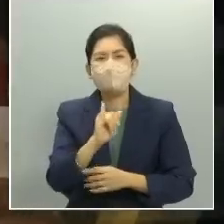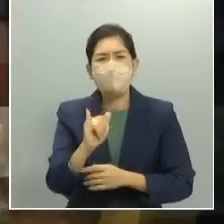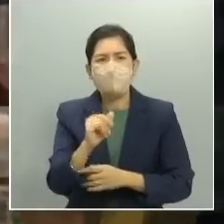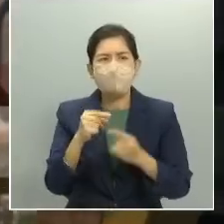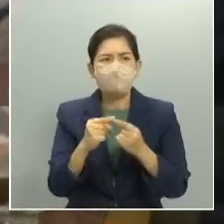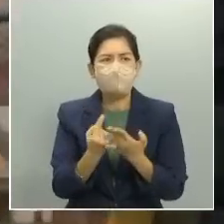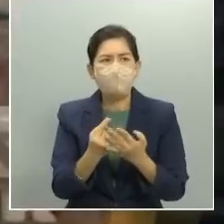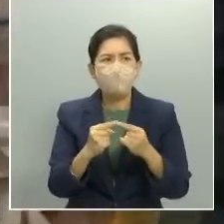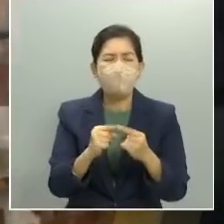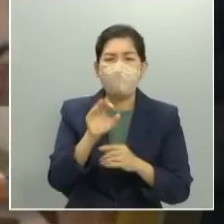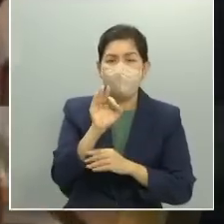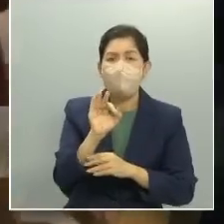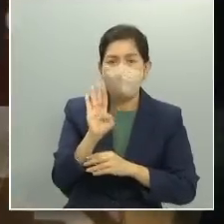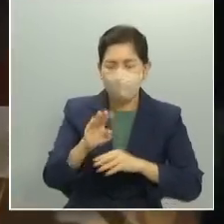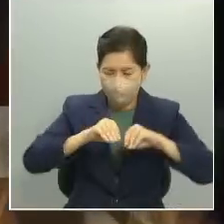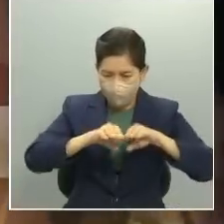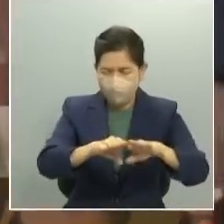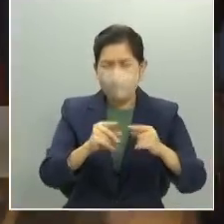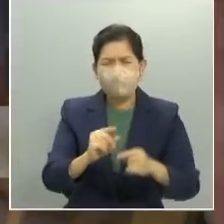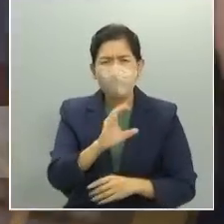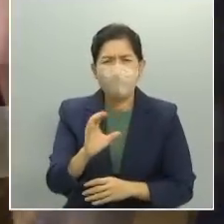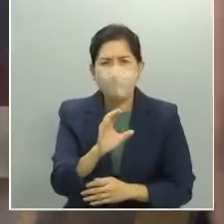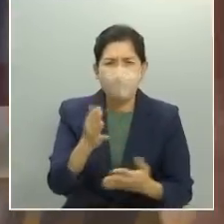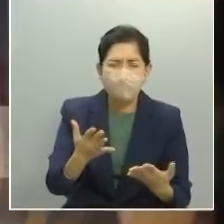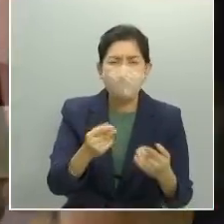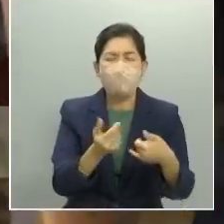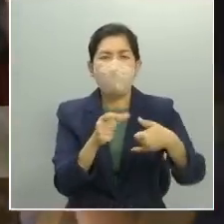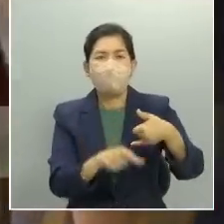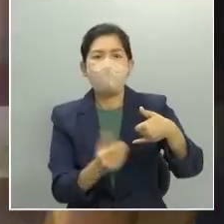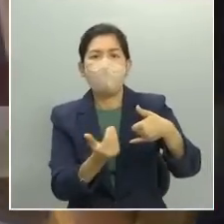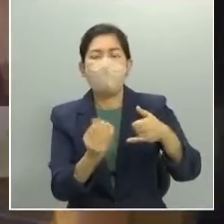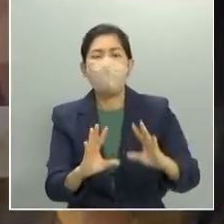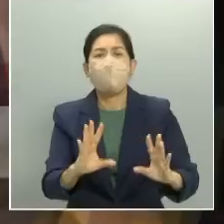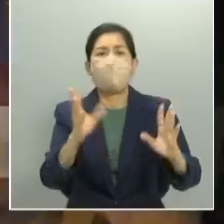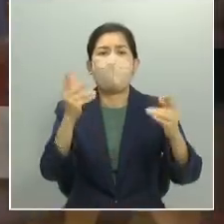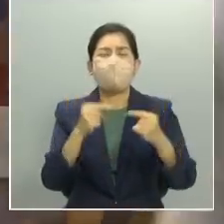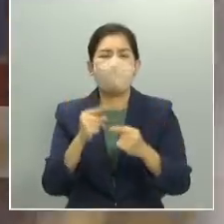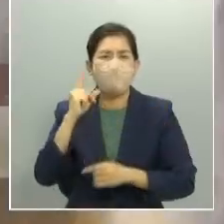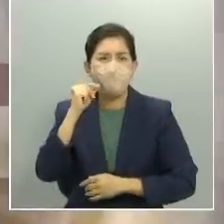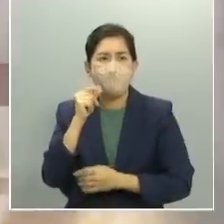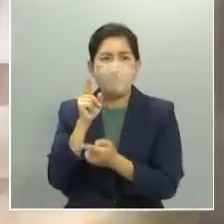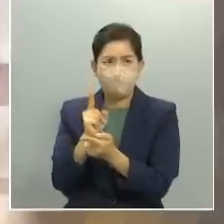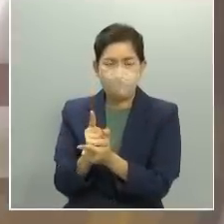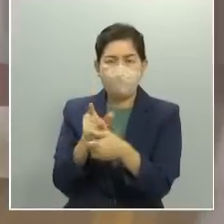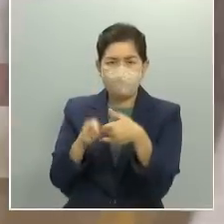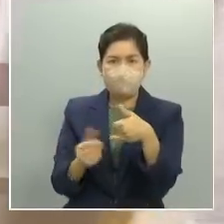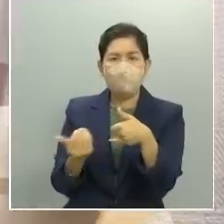ว่าเสียชีวิตทันทีที่แม่มาเห็นร่างไร้วิญญาณของนักร้องลูกชายถูกห่อด้วยผ้าขาว